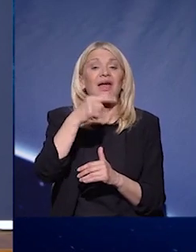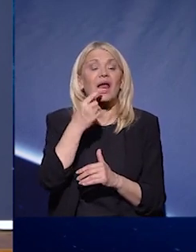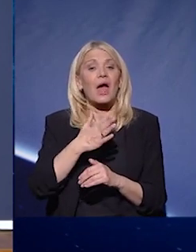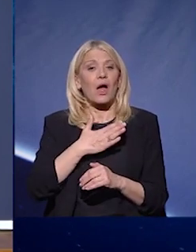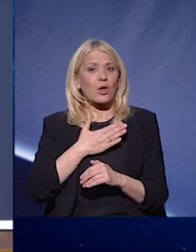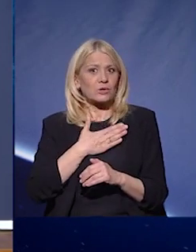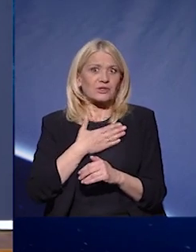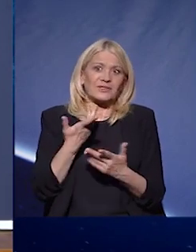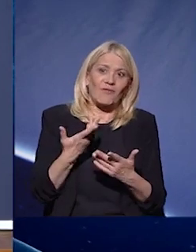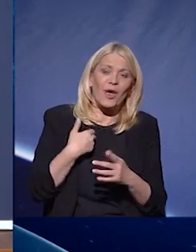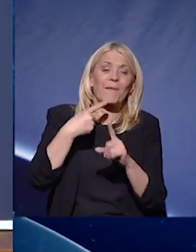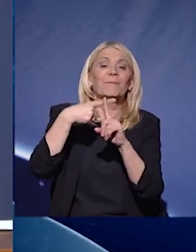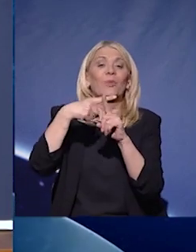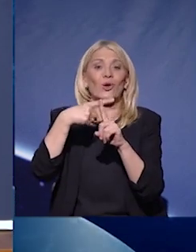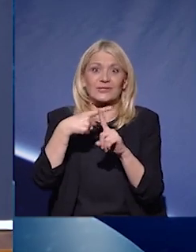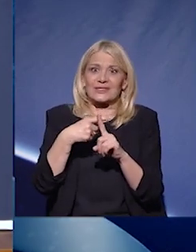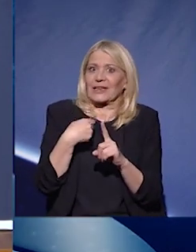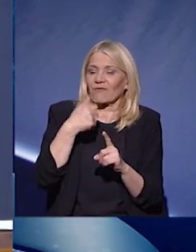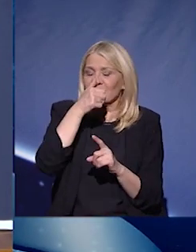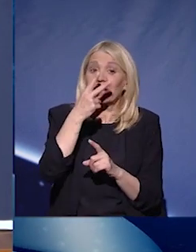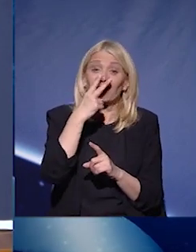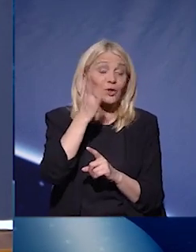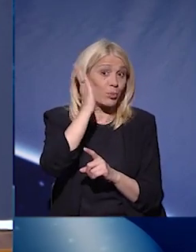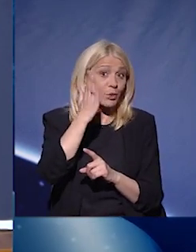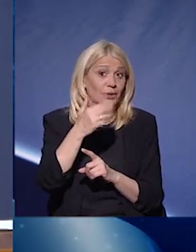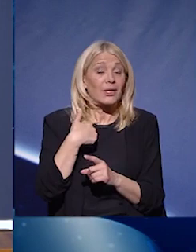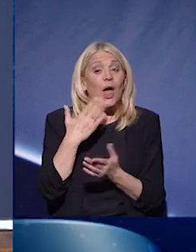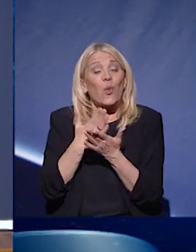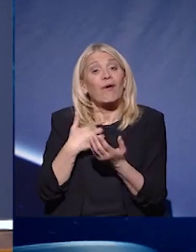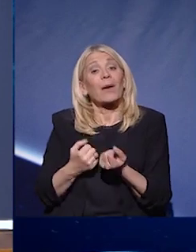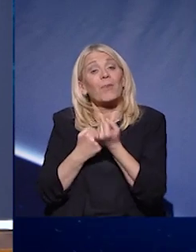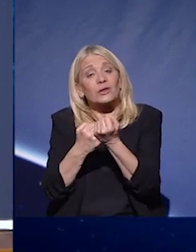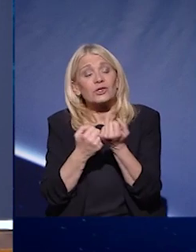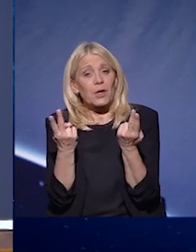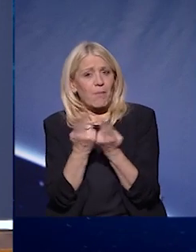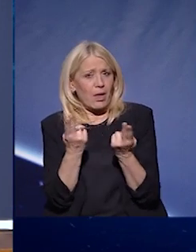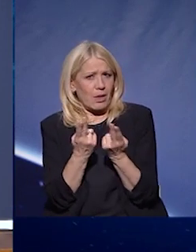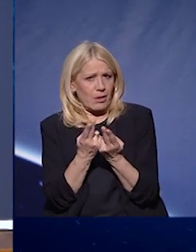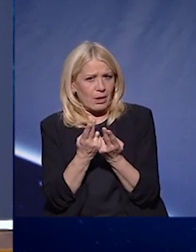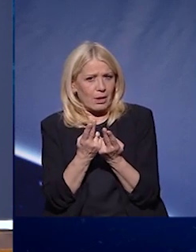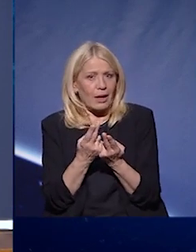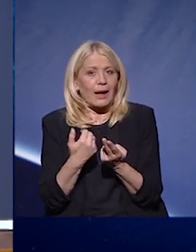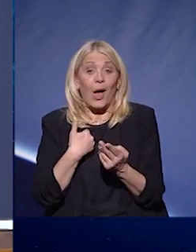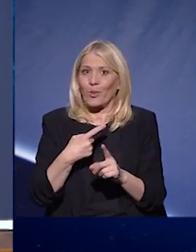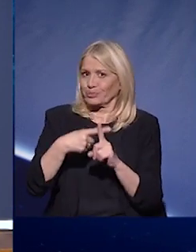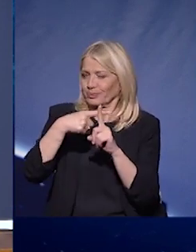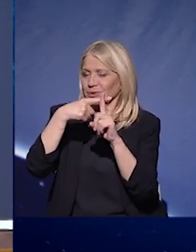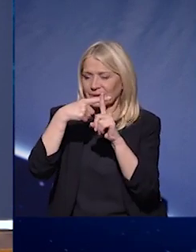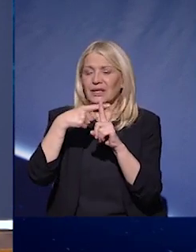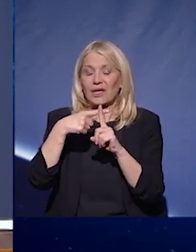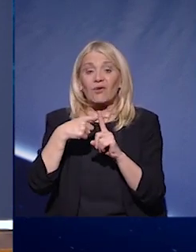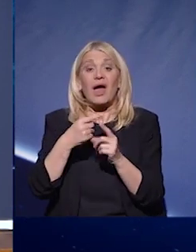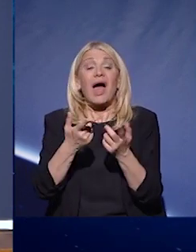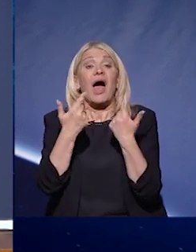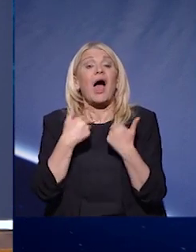svoj optimistički scenario, koji ću ja uvek da podržim kao optimizam,